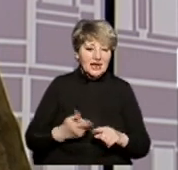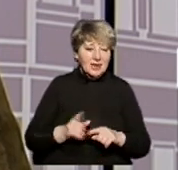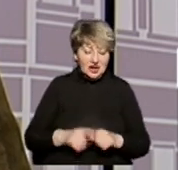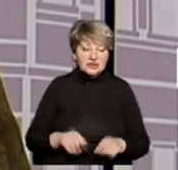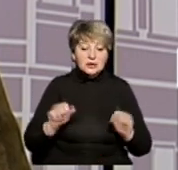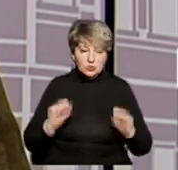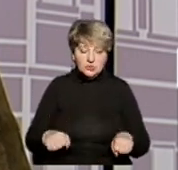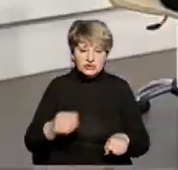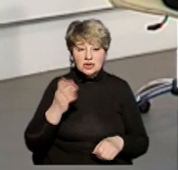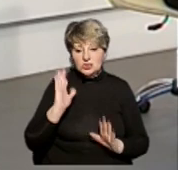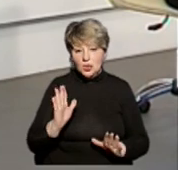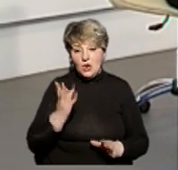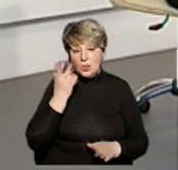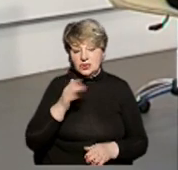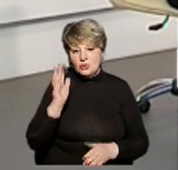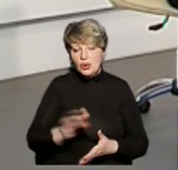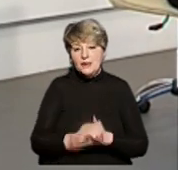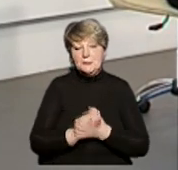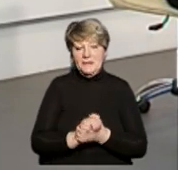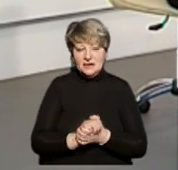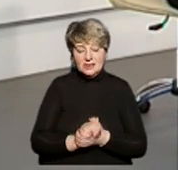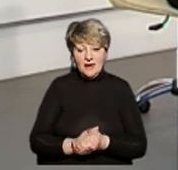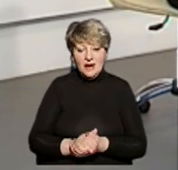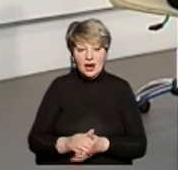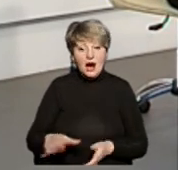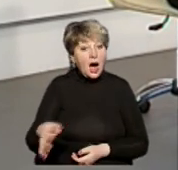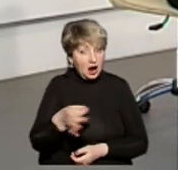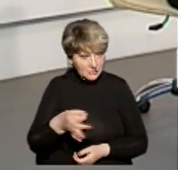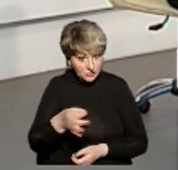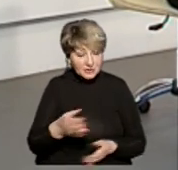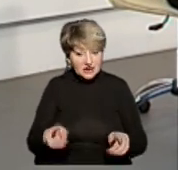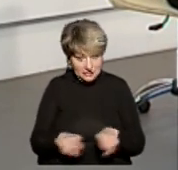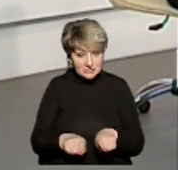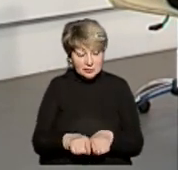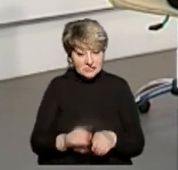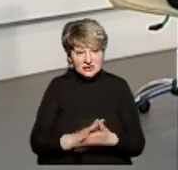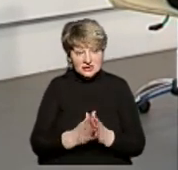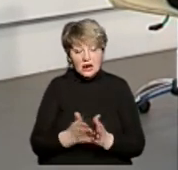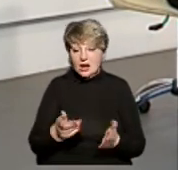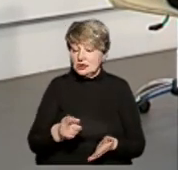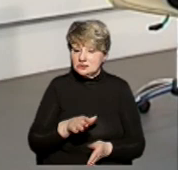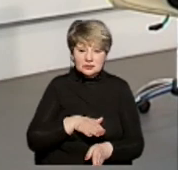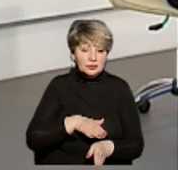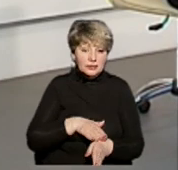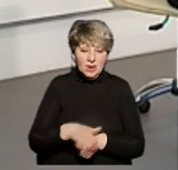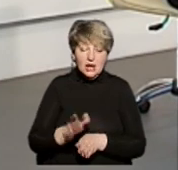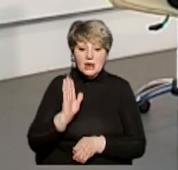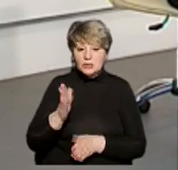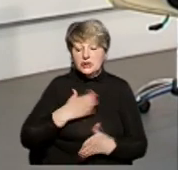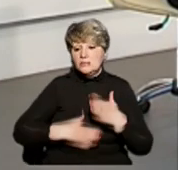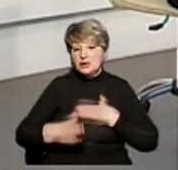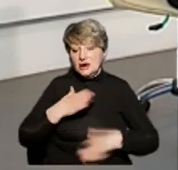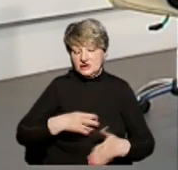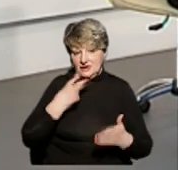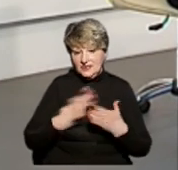тоді, коли буде мир. Така ж ситуація і в області? Абсолютно. Ми віримо в нашу перемогу. Ми раді будемо бачити